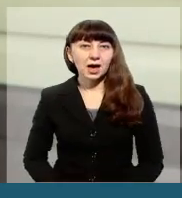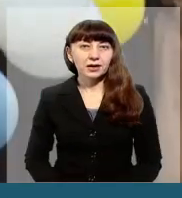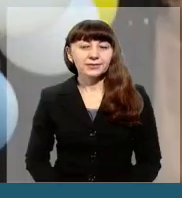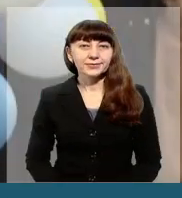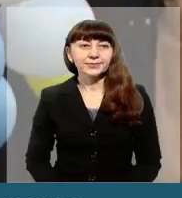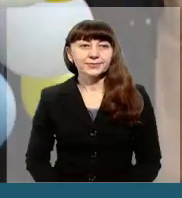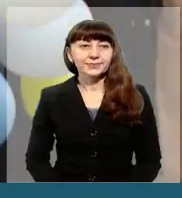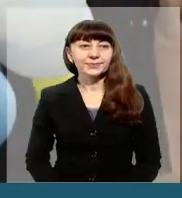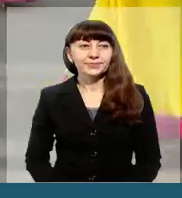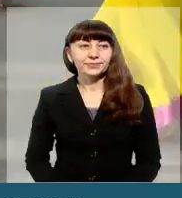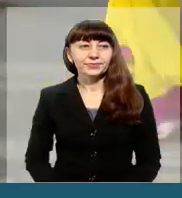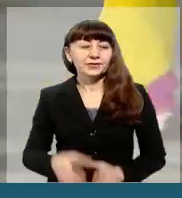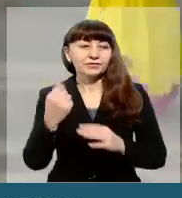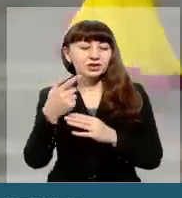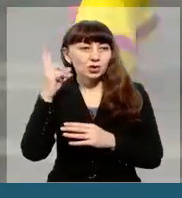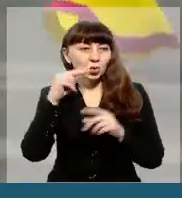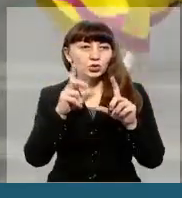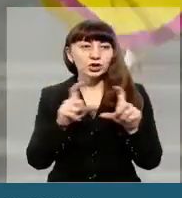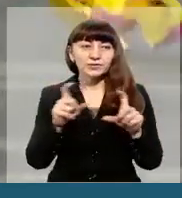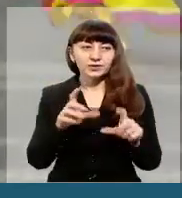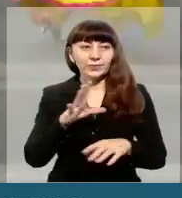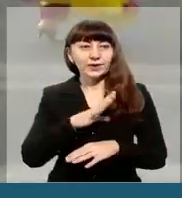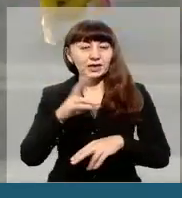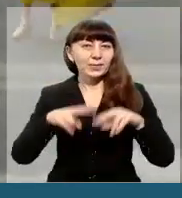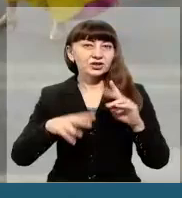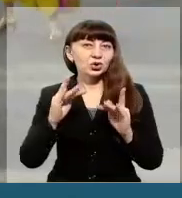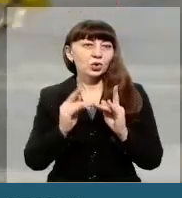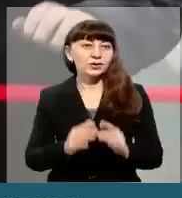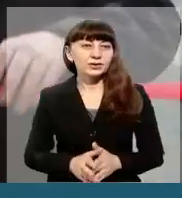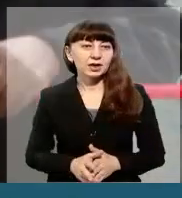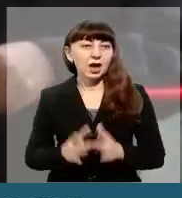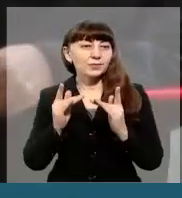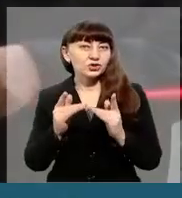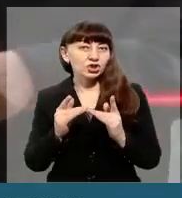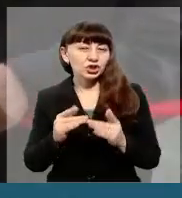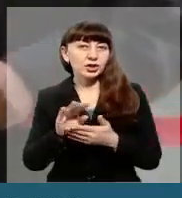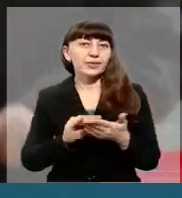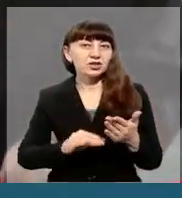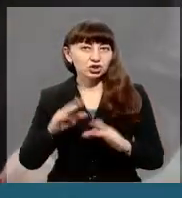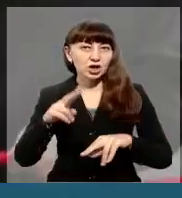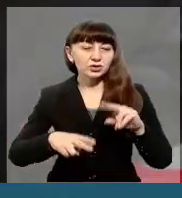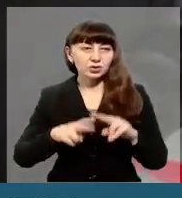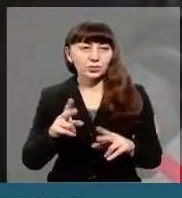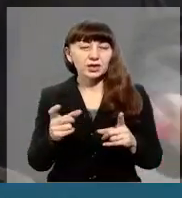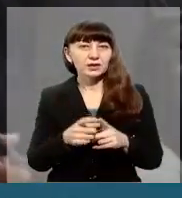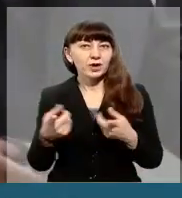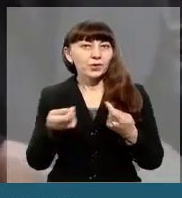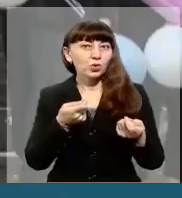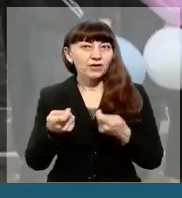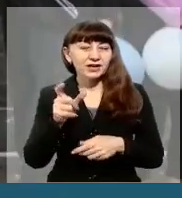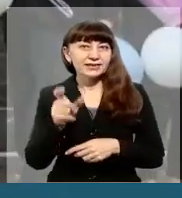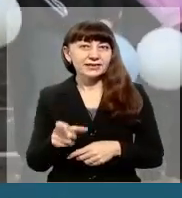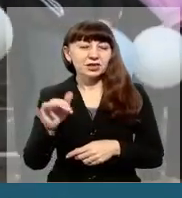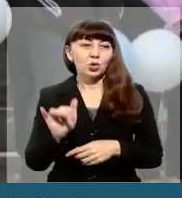бөлу. Университет басшылығының айтуынша, студенттерге мол мүмкіндік жасау айрықша маңызды. Себебі еліміздің ертеңі бүгін еш